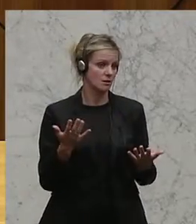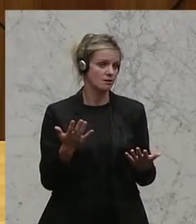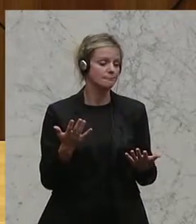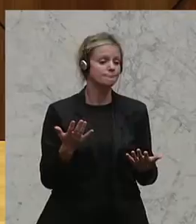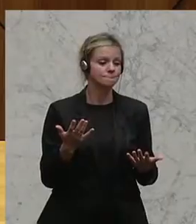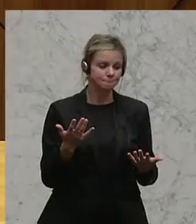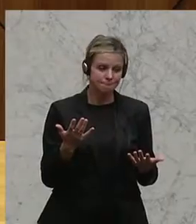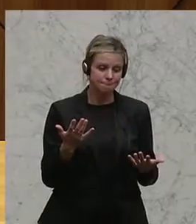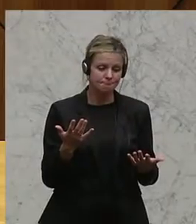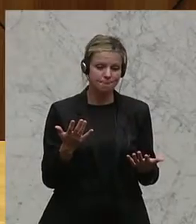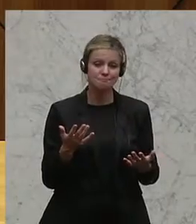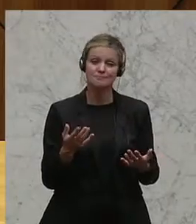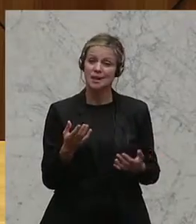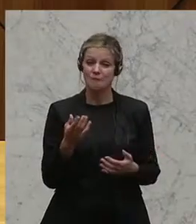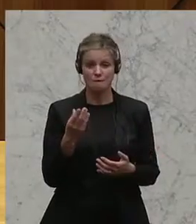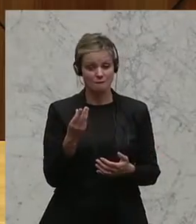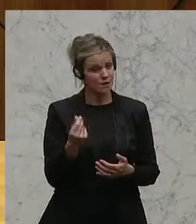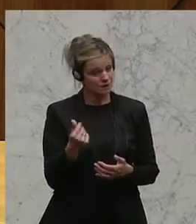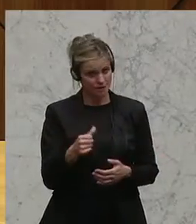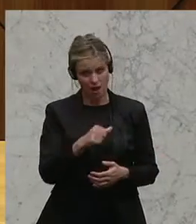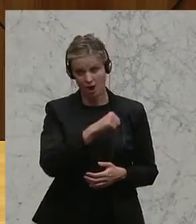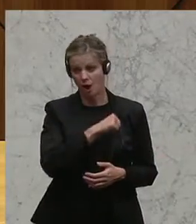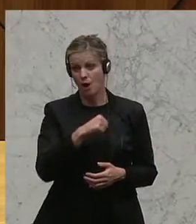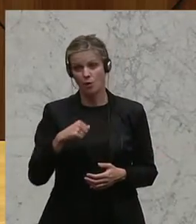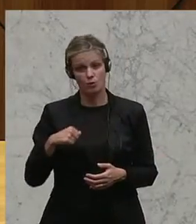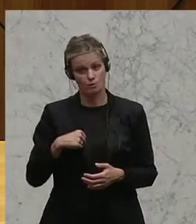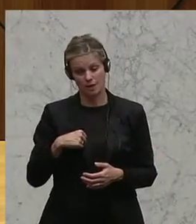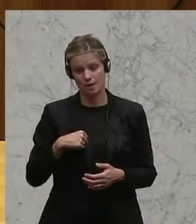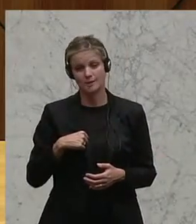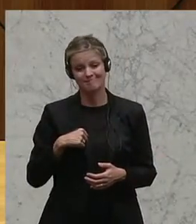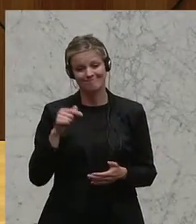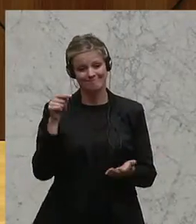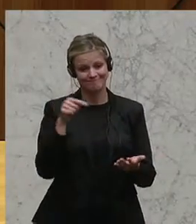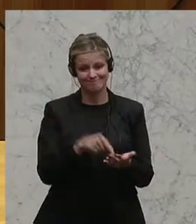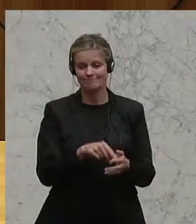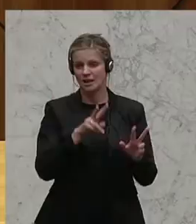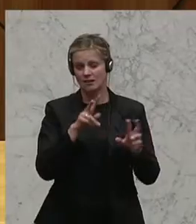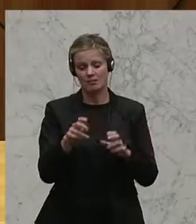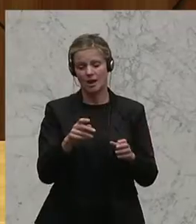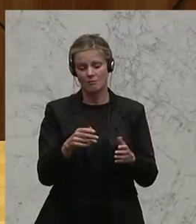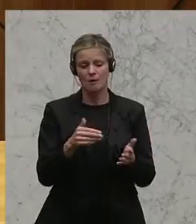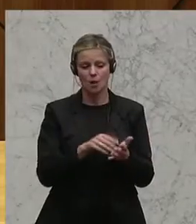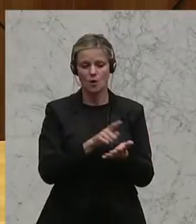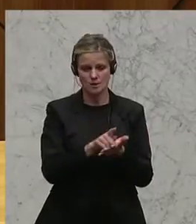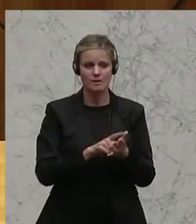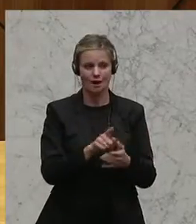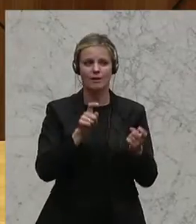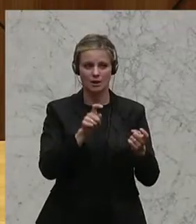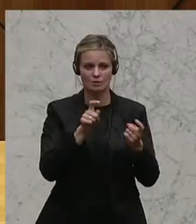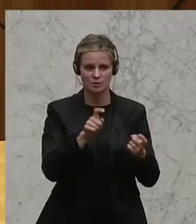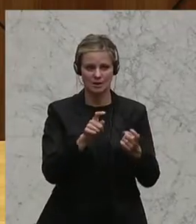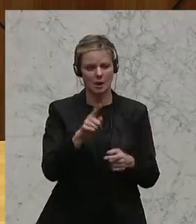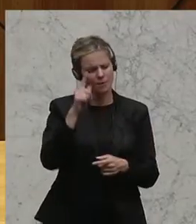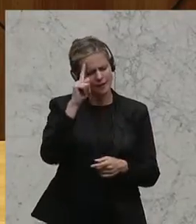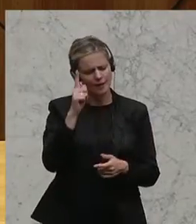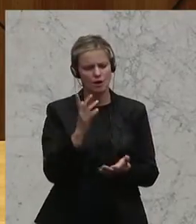Art finanziellen Autonomie. Da werden wir noch lange darüber diskutieren müssen. Aber ein Schritt, glaube ich, den haben